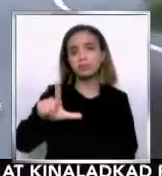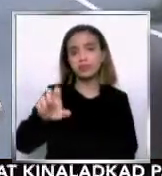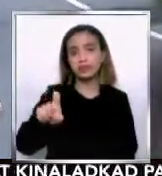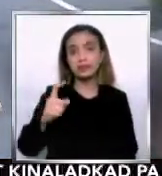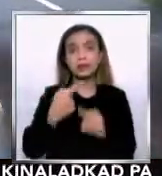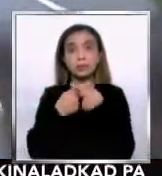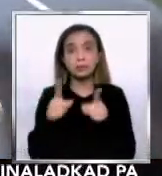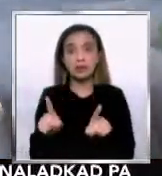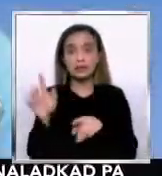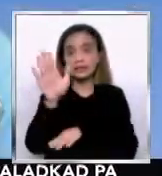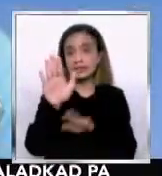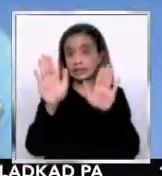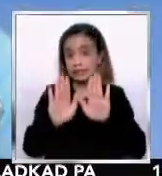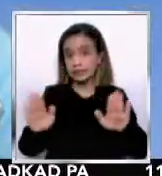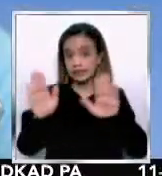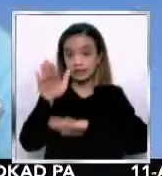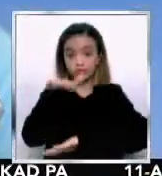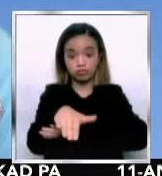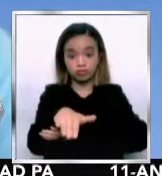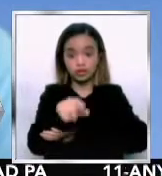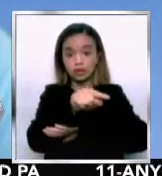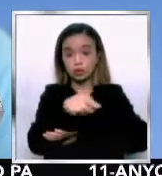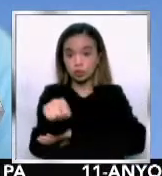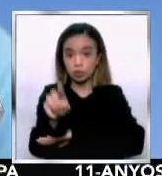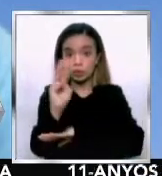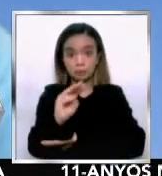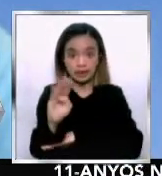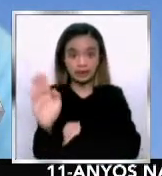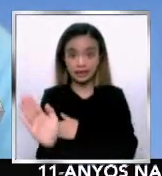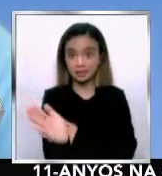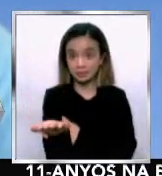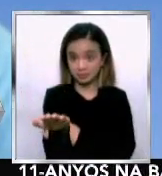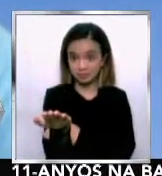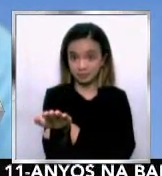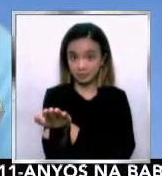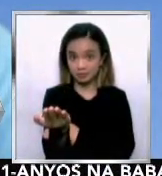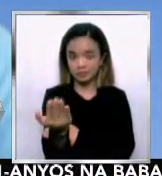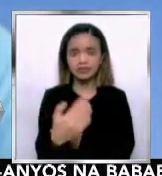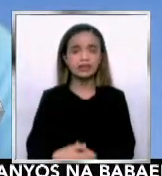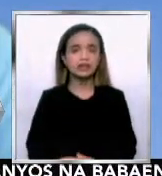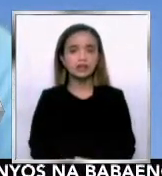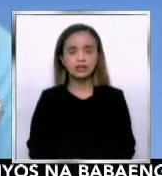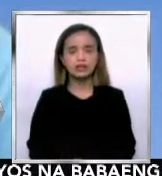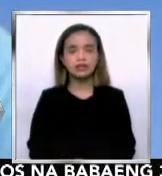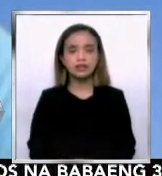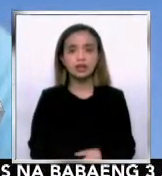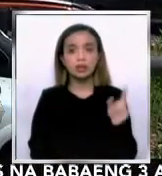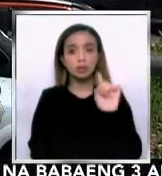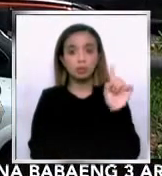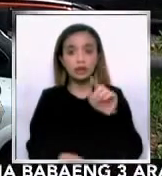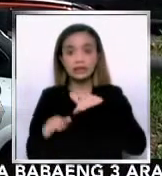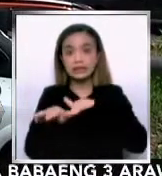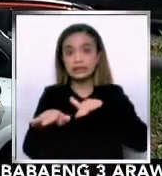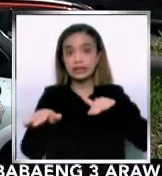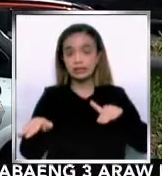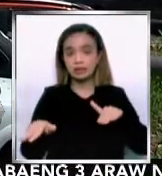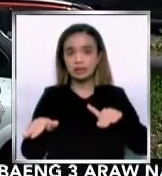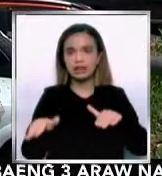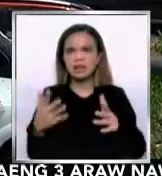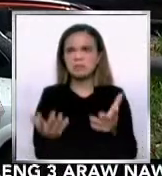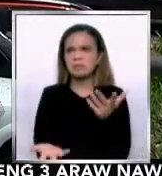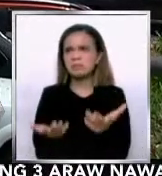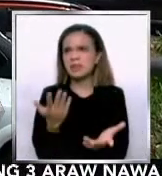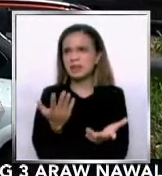hanggang Monday early morning po, ang traffic natin after siguro mga